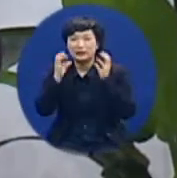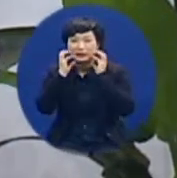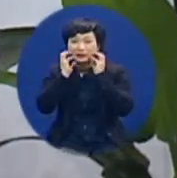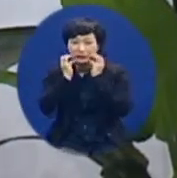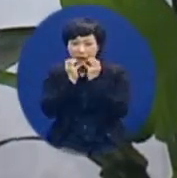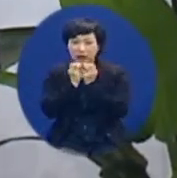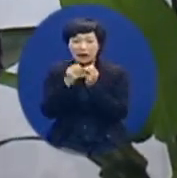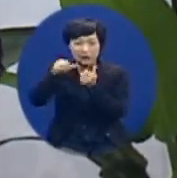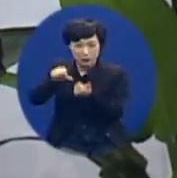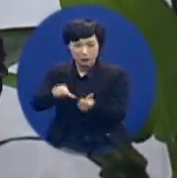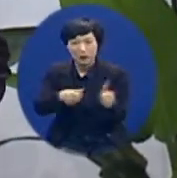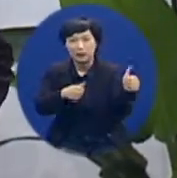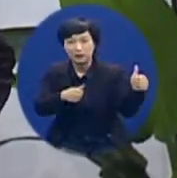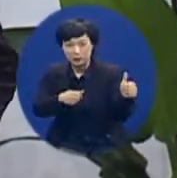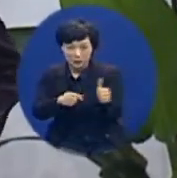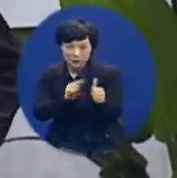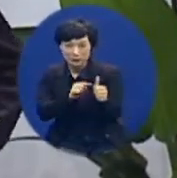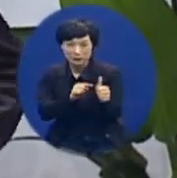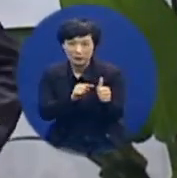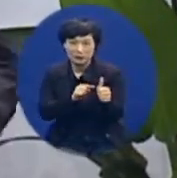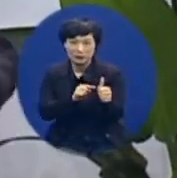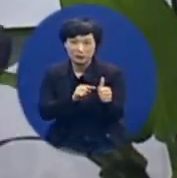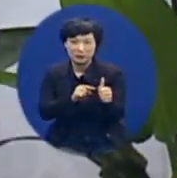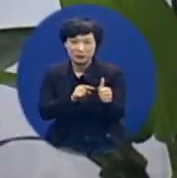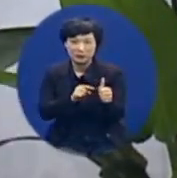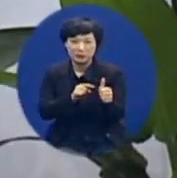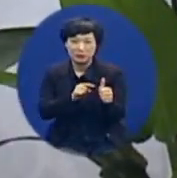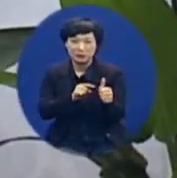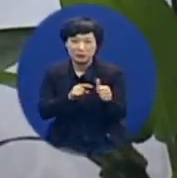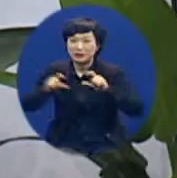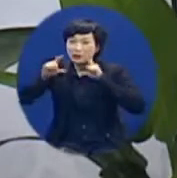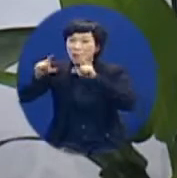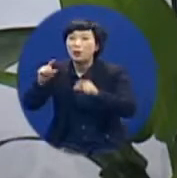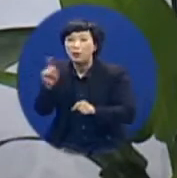심리에 요한이가 나타나서